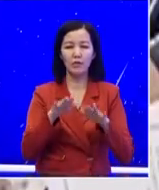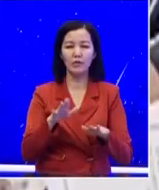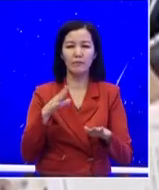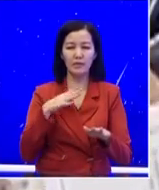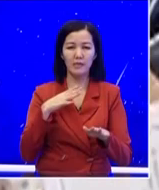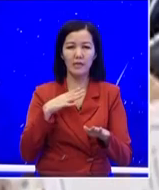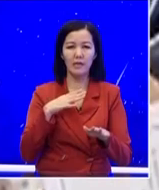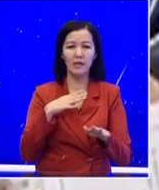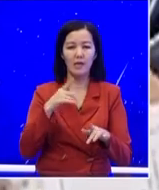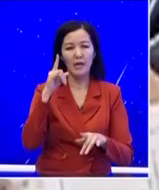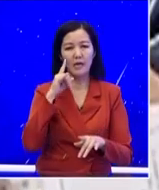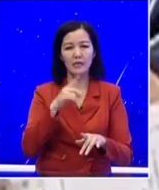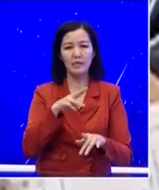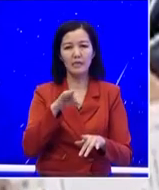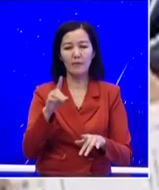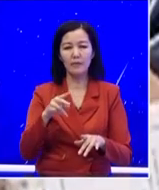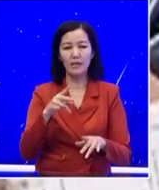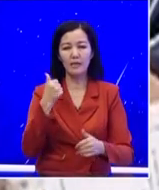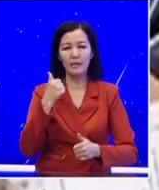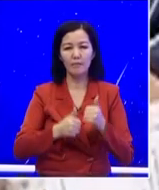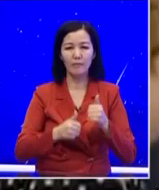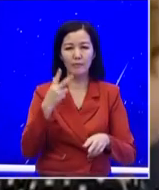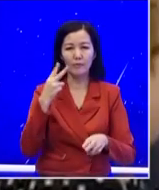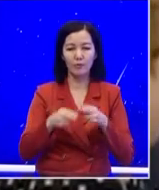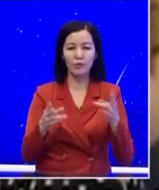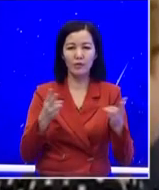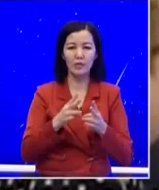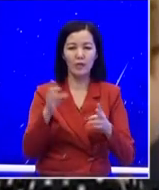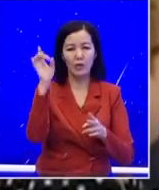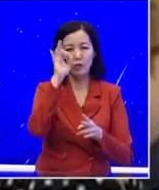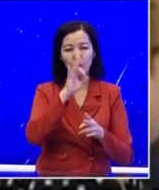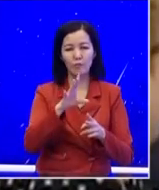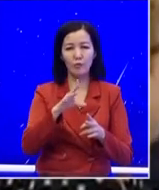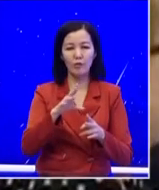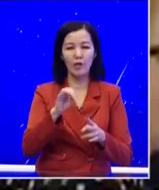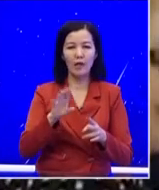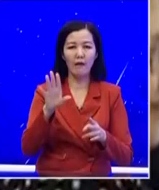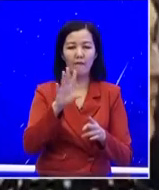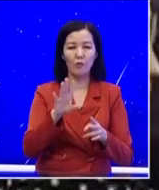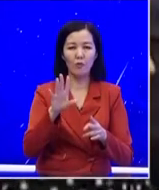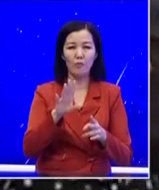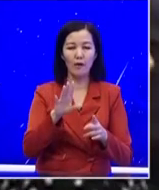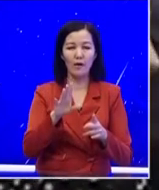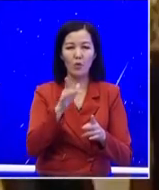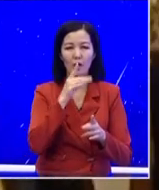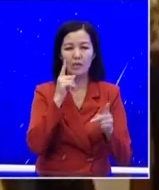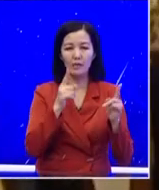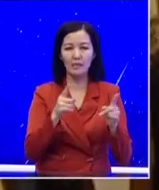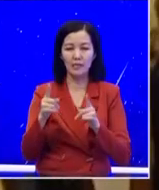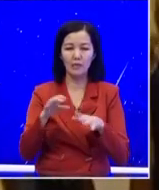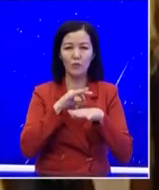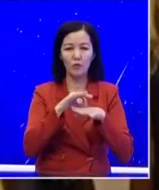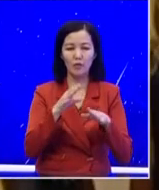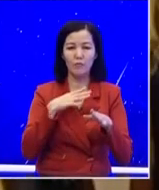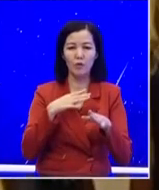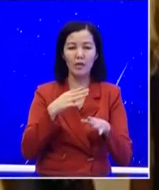қарамағындағы ел чемпионаттары тамызға дейін бітуі керек. Осыдан кейін Чемпиондар Лигасы мен Еуропа Лигасының плей-офф кезеңдерінің қалған матчтары өтеді. Сонымен